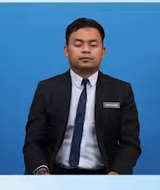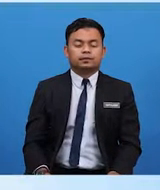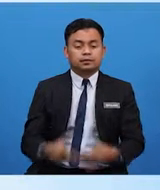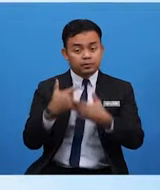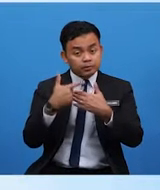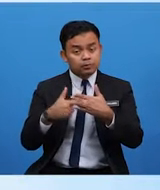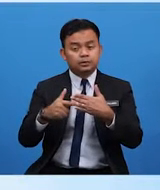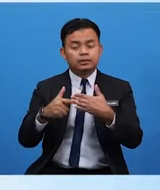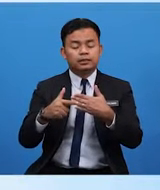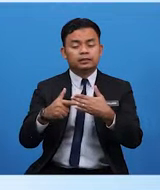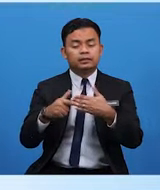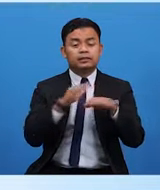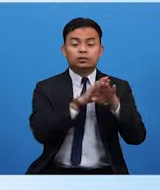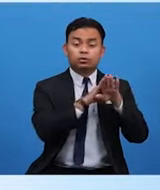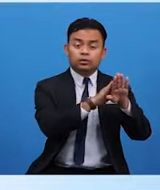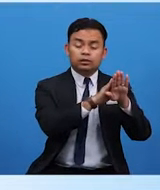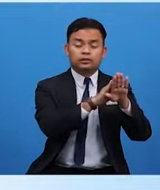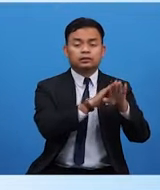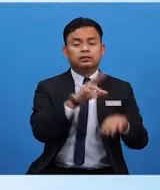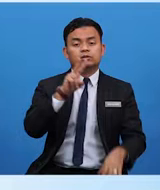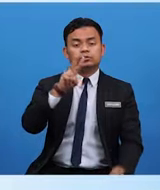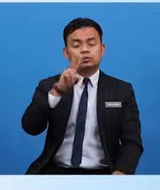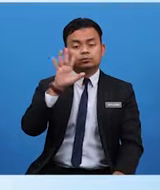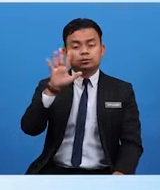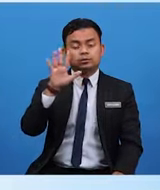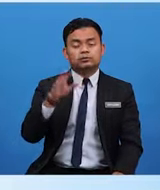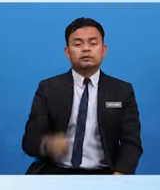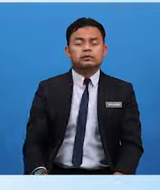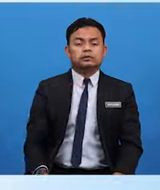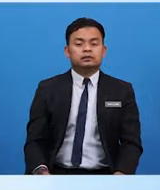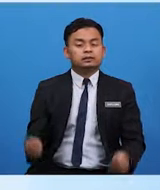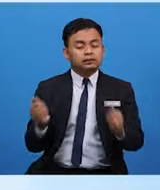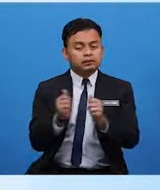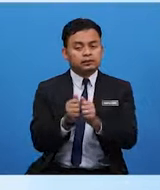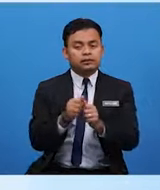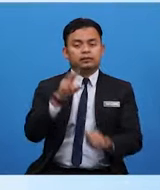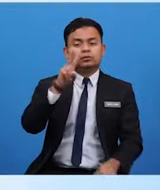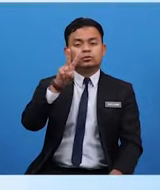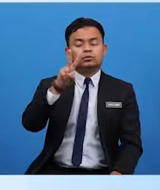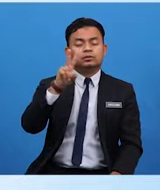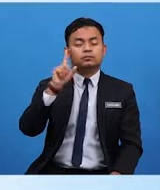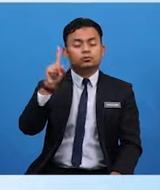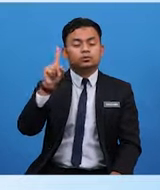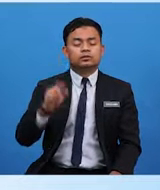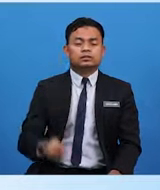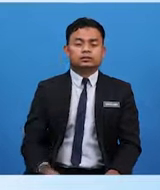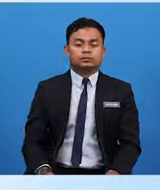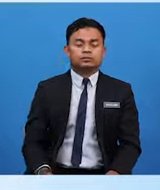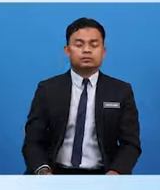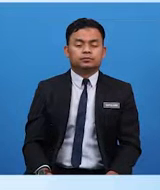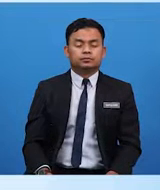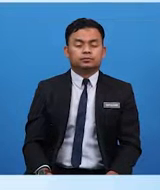kemudian tolakkan 25 dengan 21